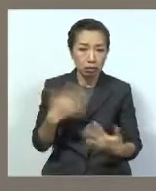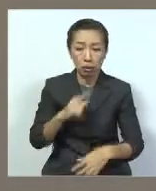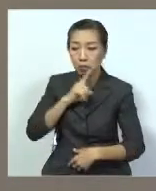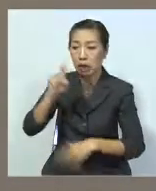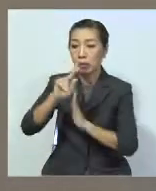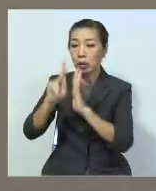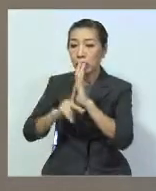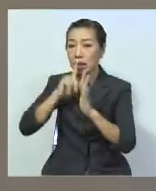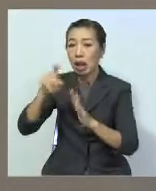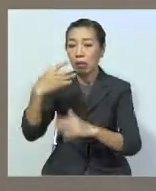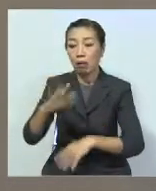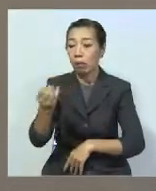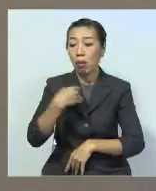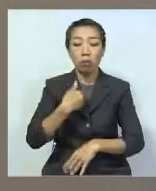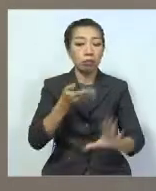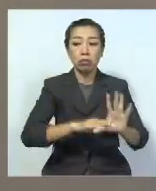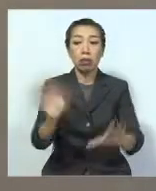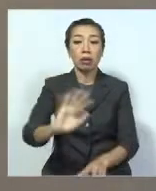นะ